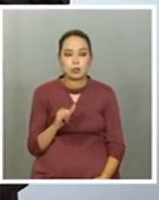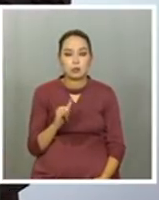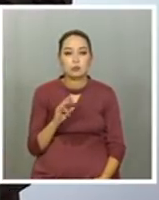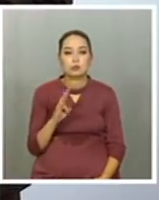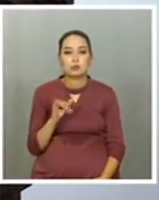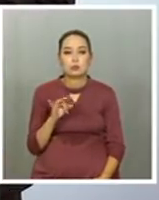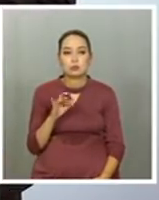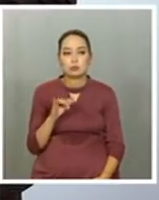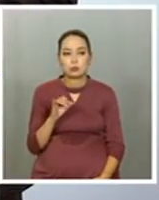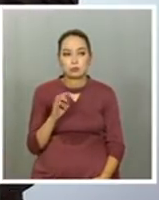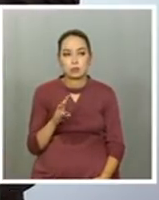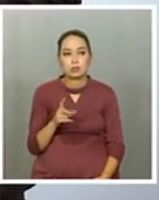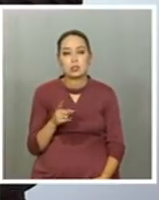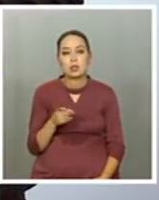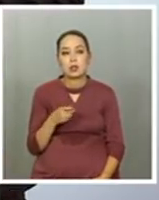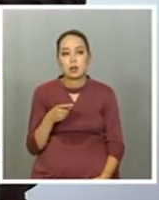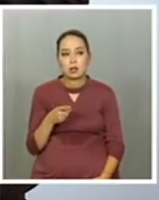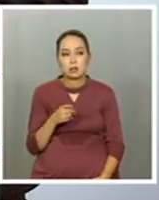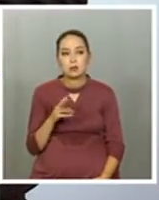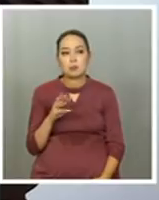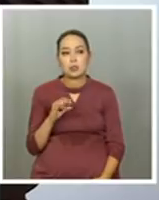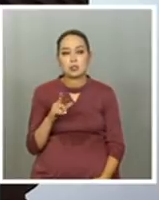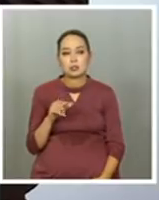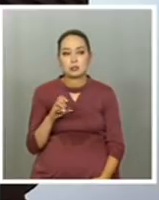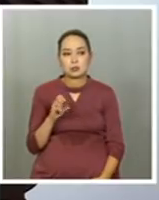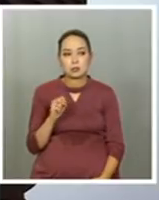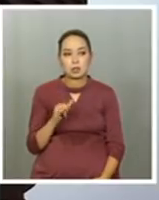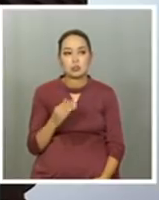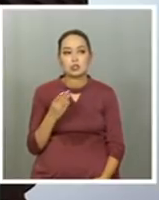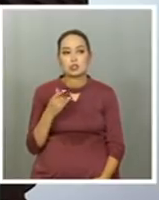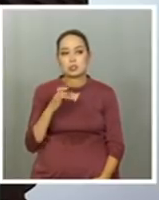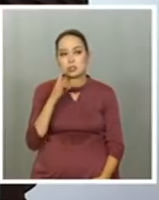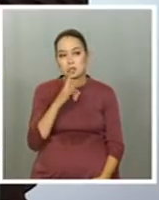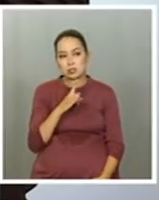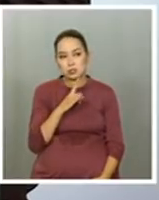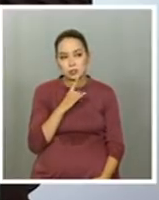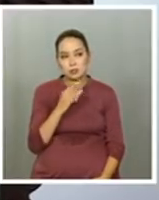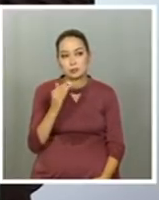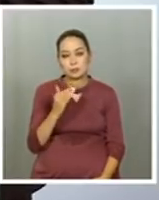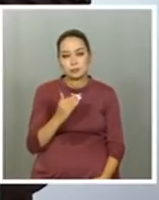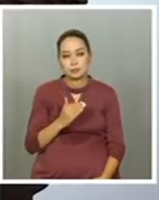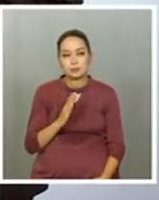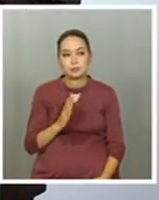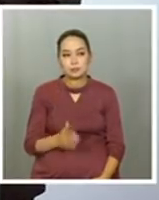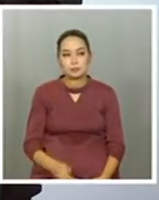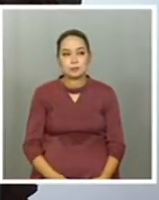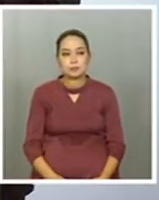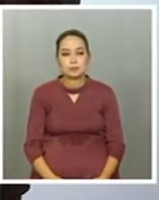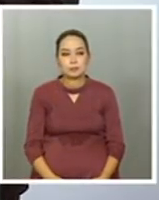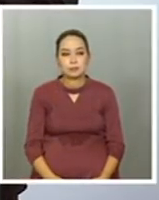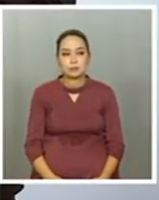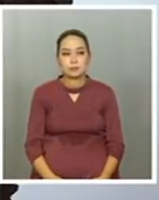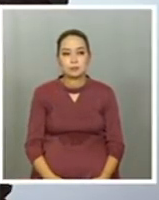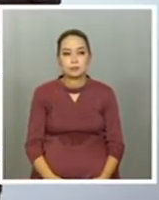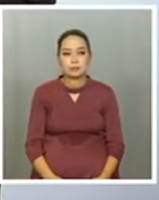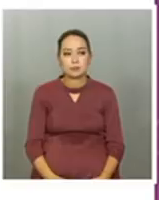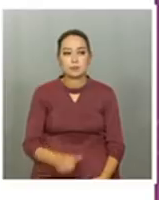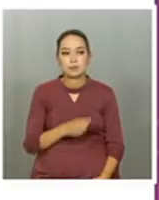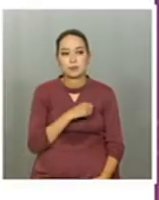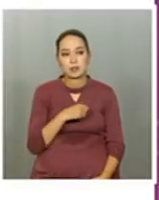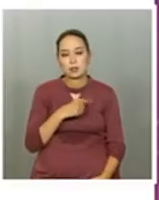қаласы, Қарағанды, Маңғыстау, Шығыс Қазақстан облыстары көш бастап тұрғанын көріп отырсыздар. Ал енді соңғы орында да